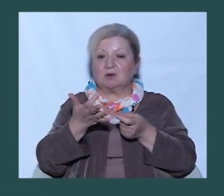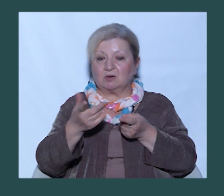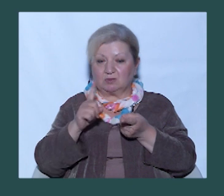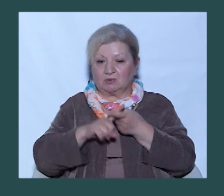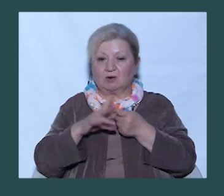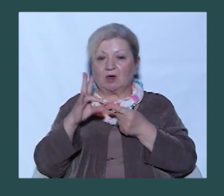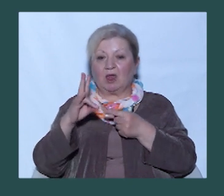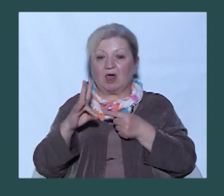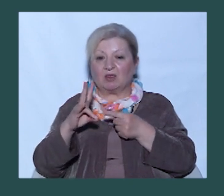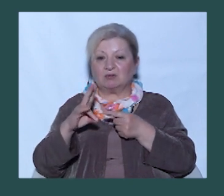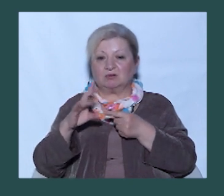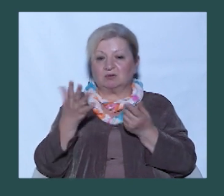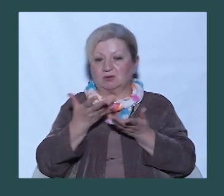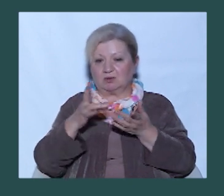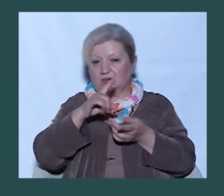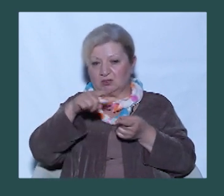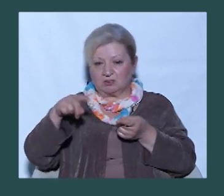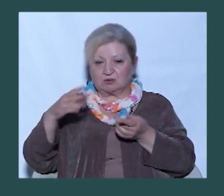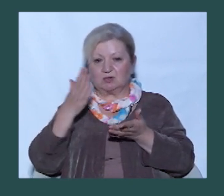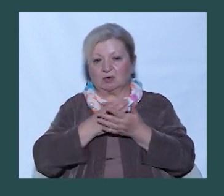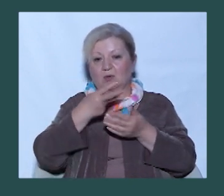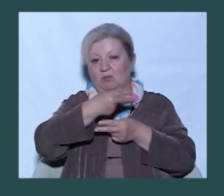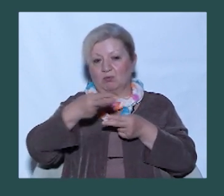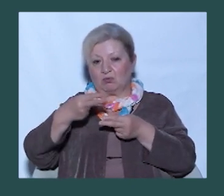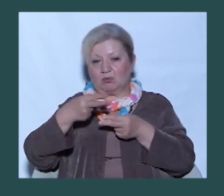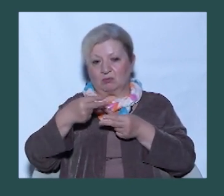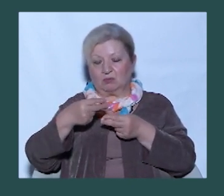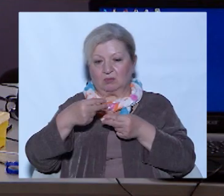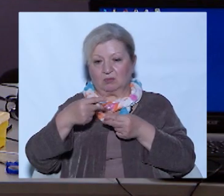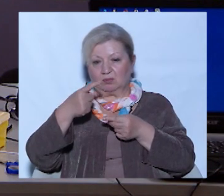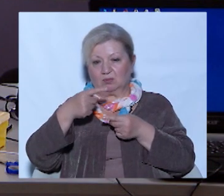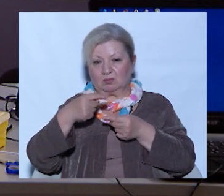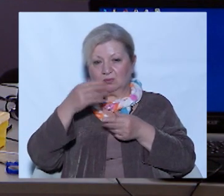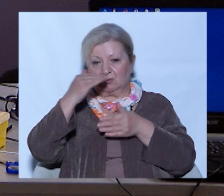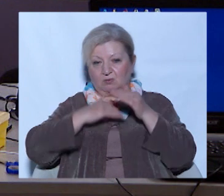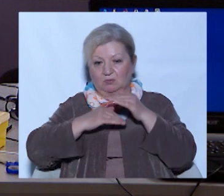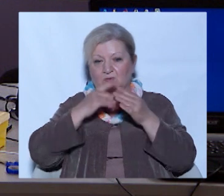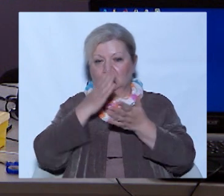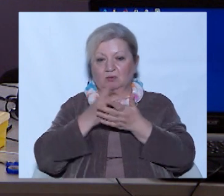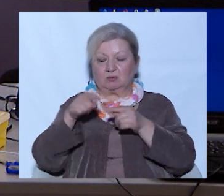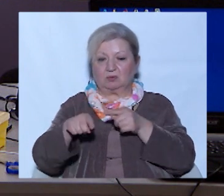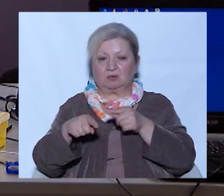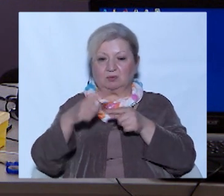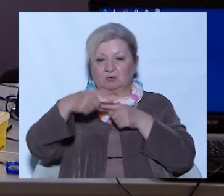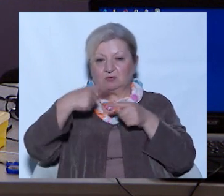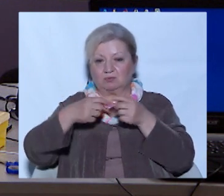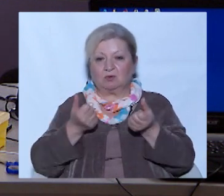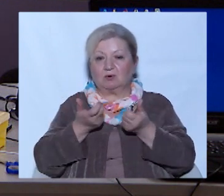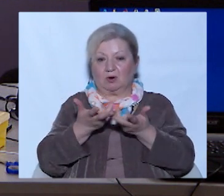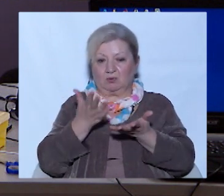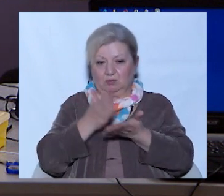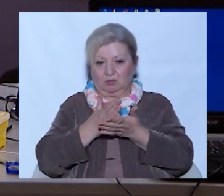ძალა მრავლდება რაღაცა n რიცხვზე, რომელიც პროპორციულია აი ამ, რომელიც წარმოადგენს ამ